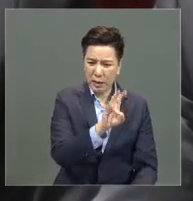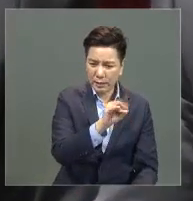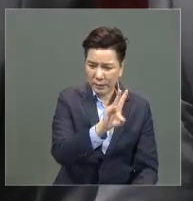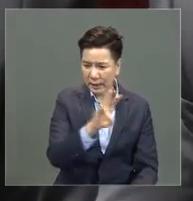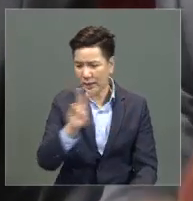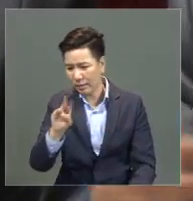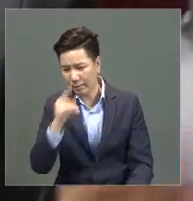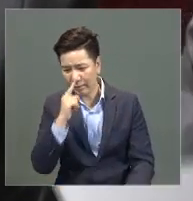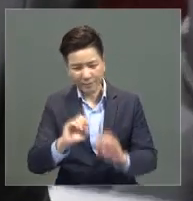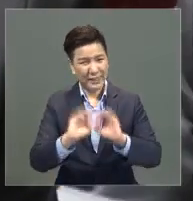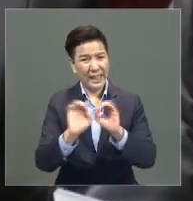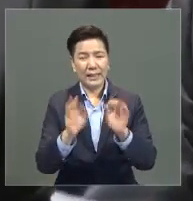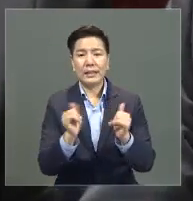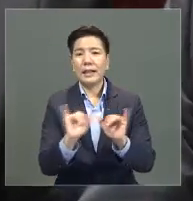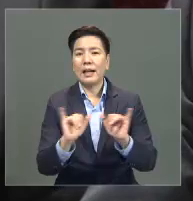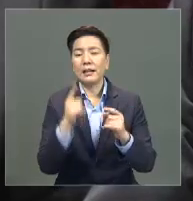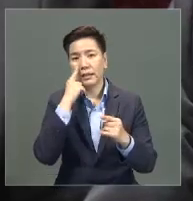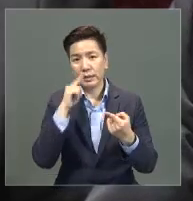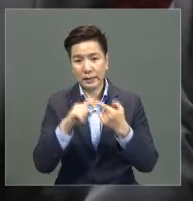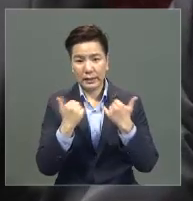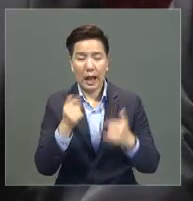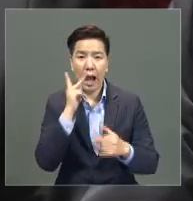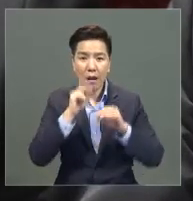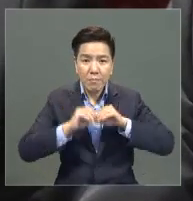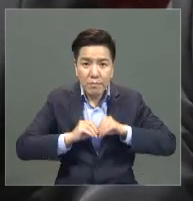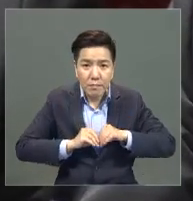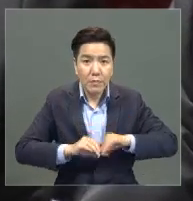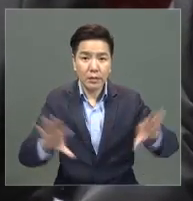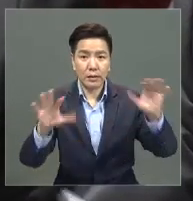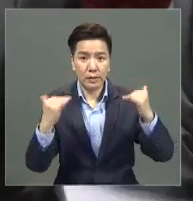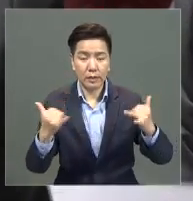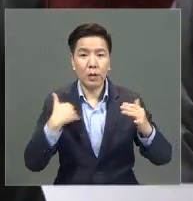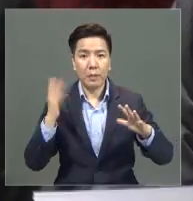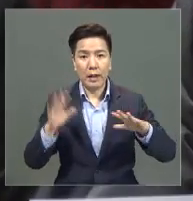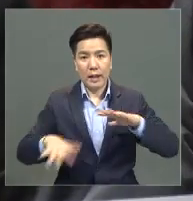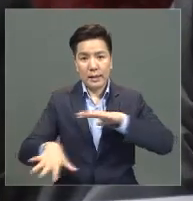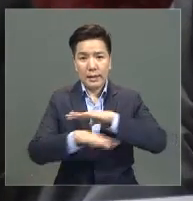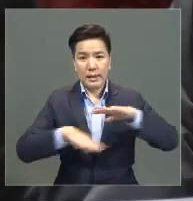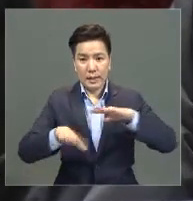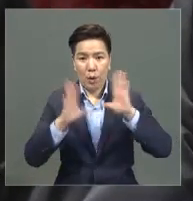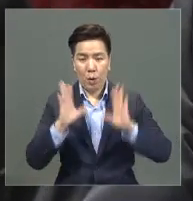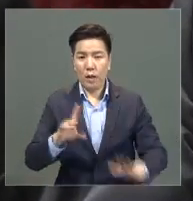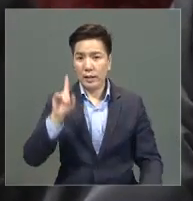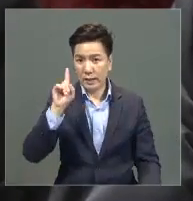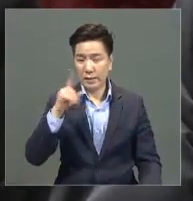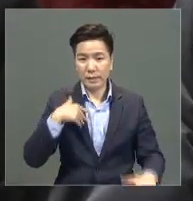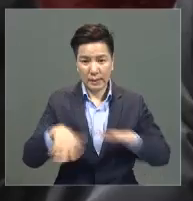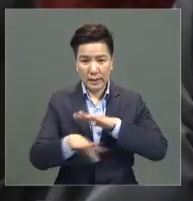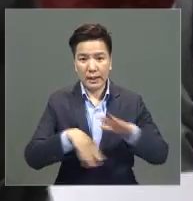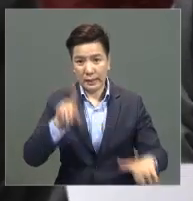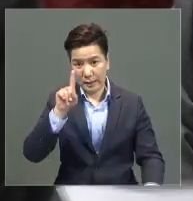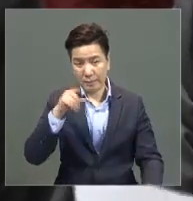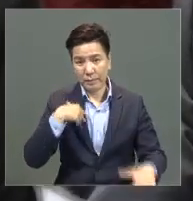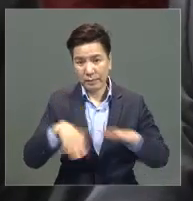สื่อมวลชนฟังปรากฏว่าหลังจากที่ข่าวนี้สะพัดออกไปมีพยานสำคัญชิ้นหนึ่งนะครับอันนี้อยากให้พี่น้